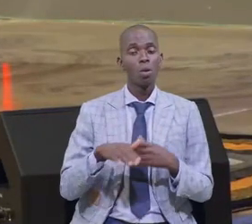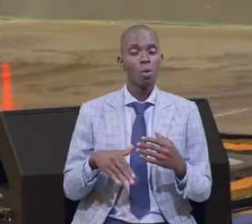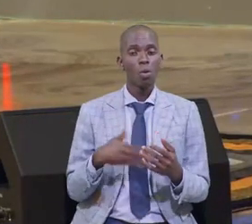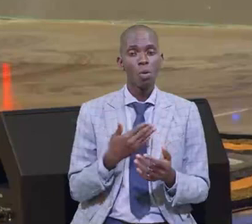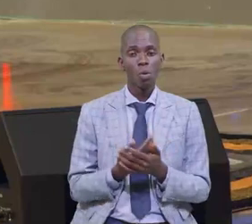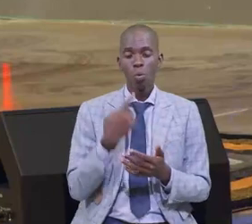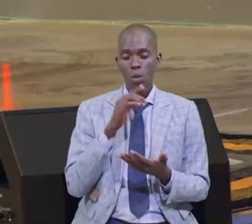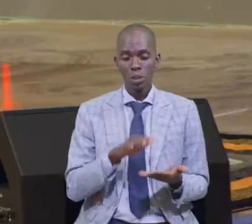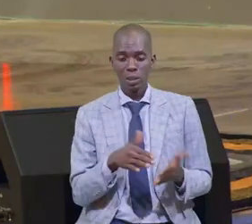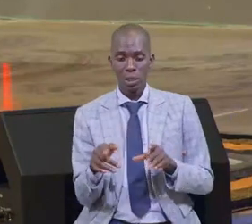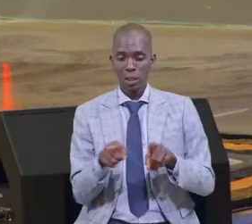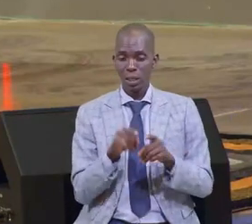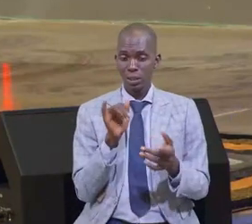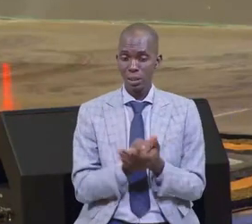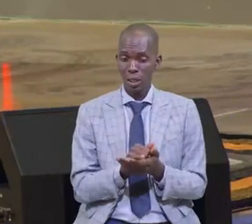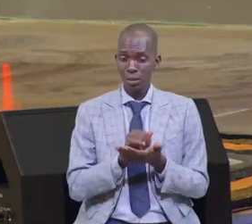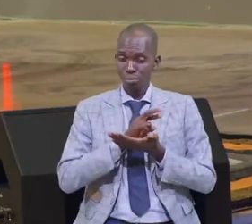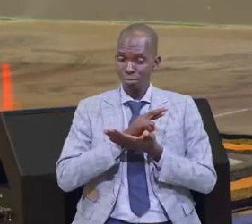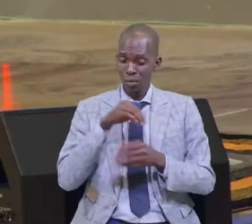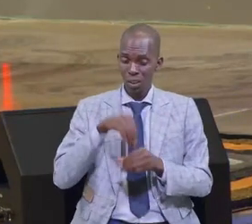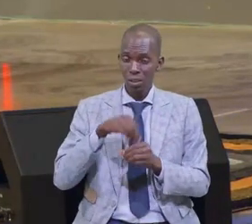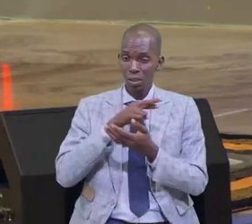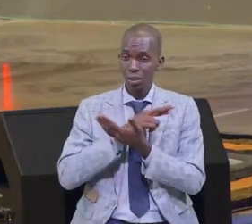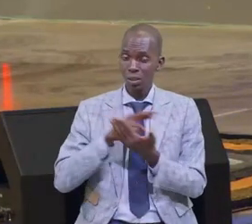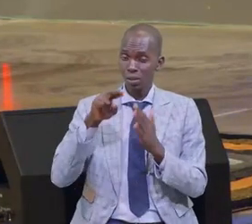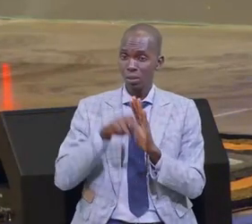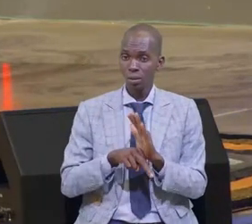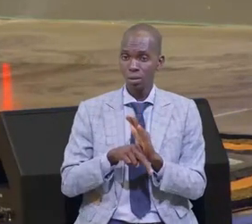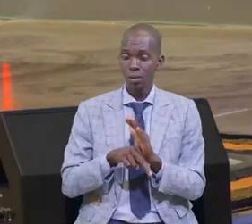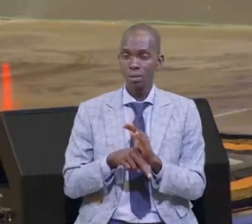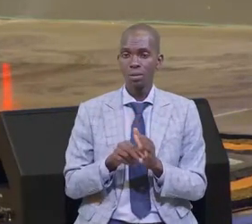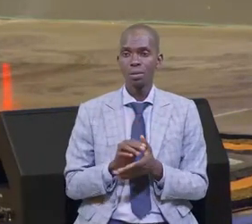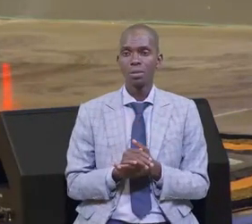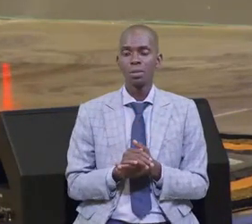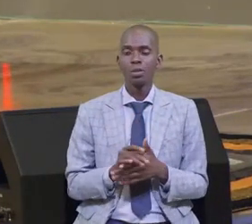Et ceux qui meurent comme ça, dans l'injustice,